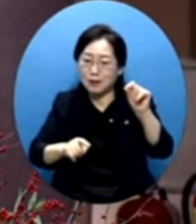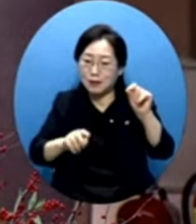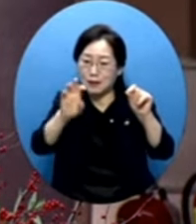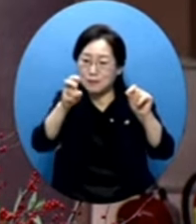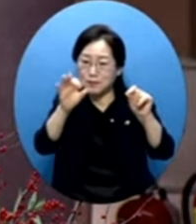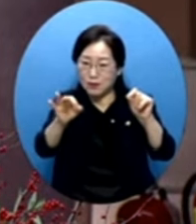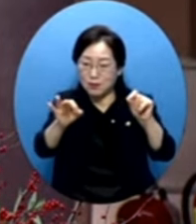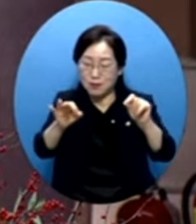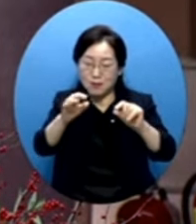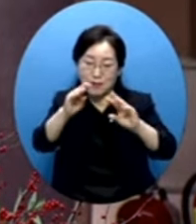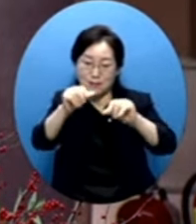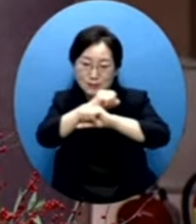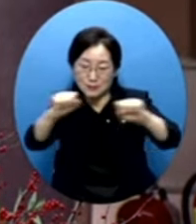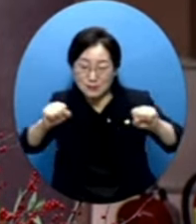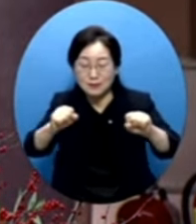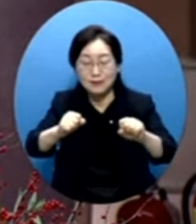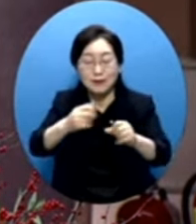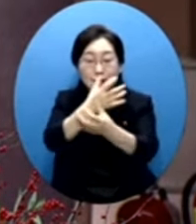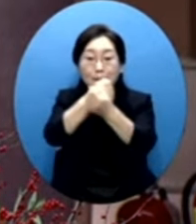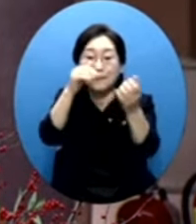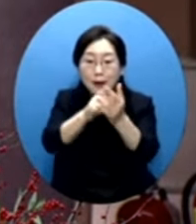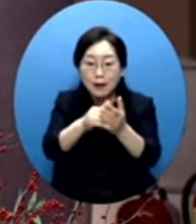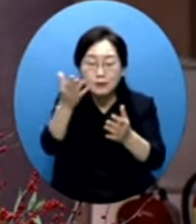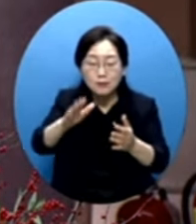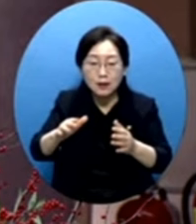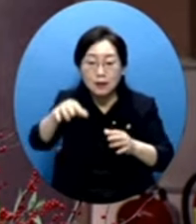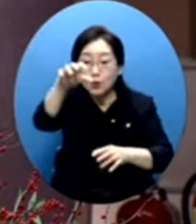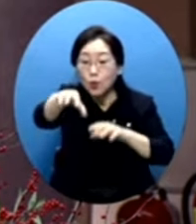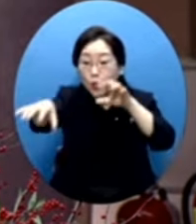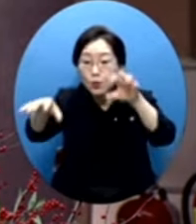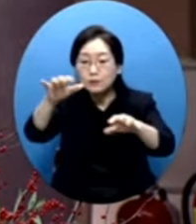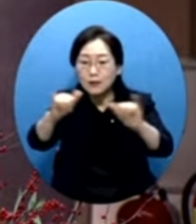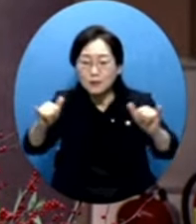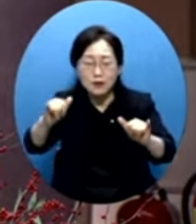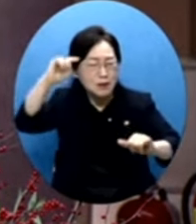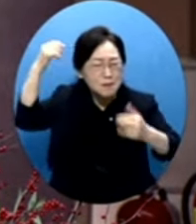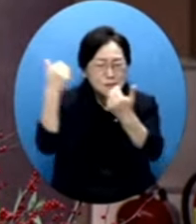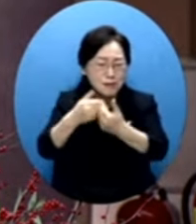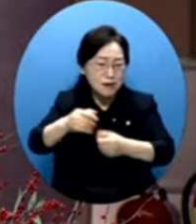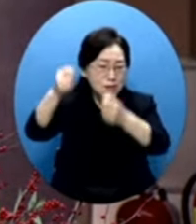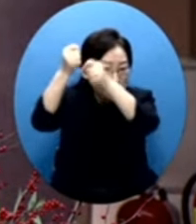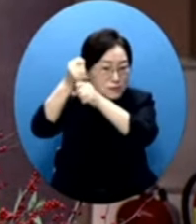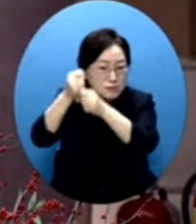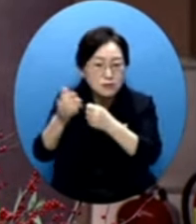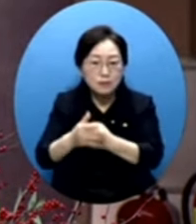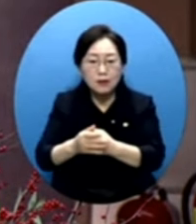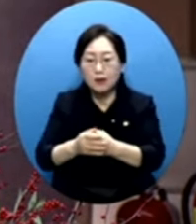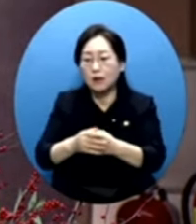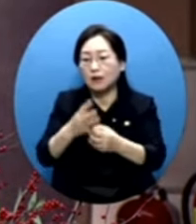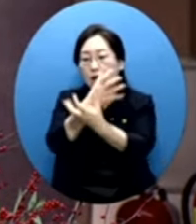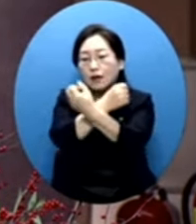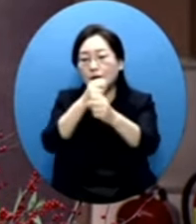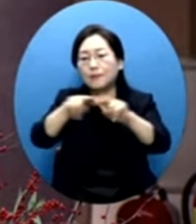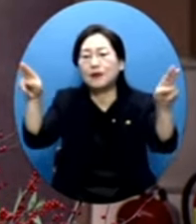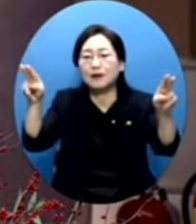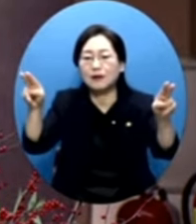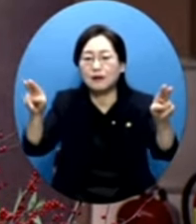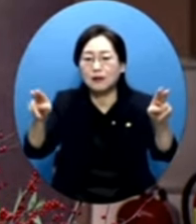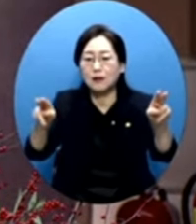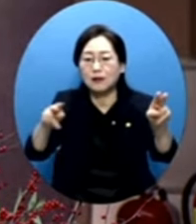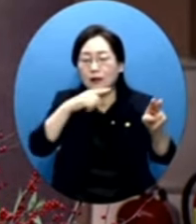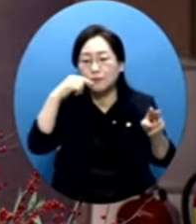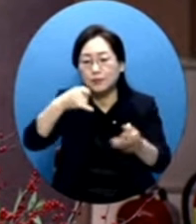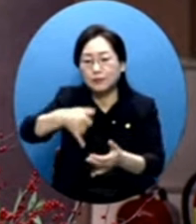부지를 계약을 했는데 주민들이 양계장 들어온다고 반대해 가지고 계약이 취소가 된 거예요 그래서 막대한 빚을